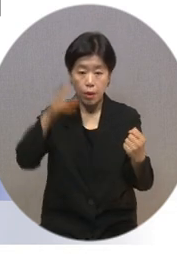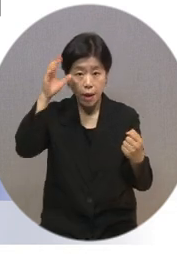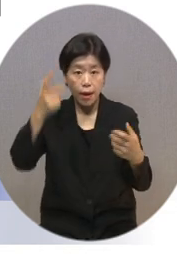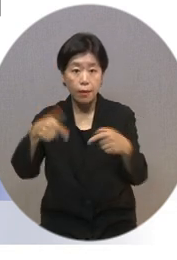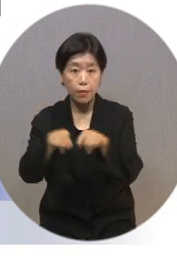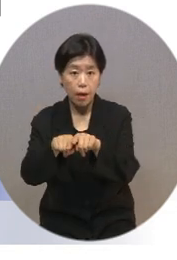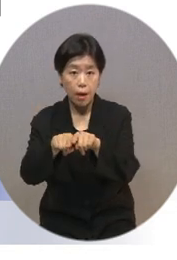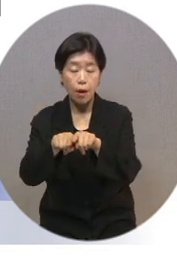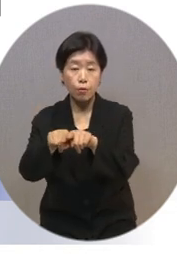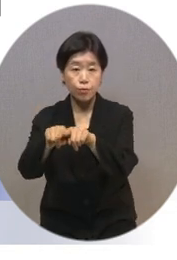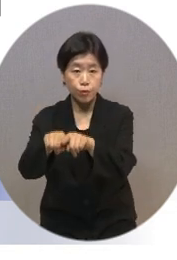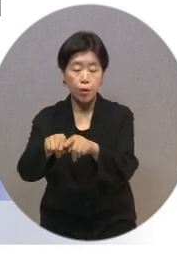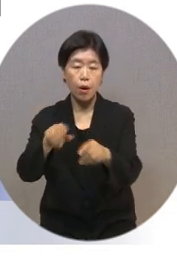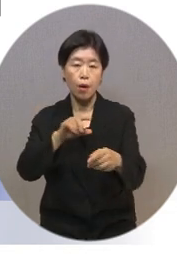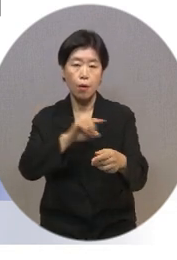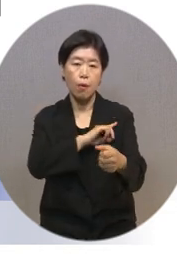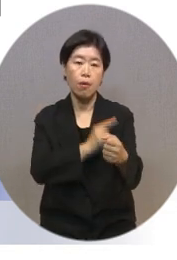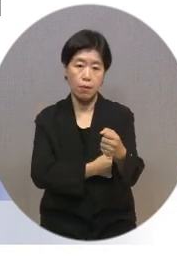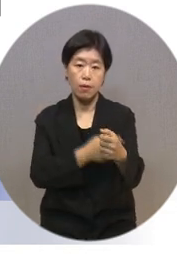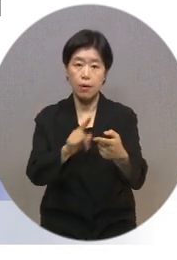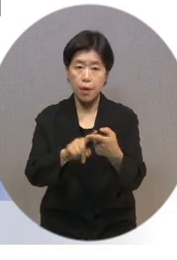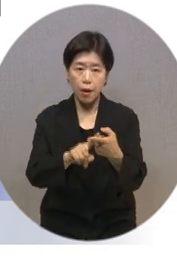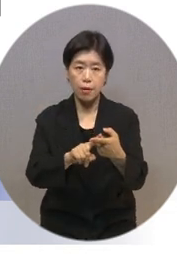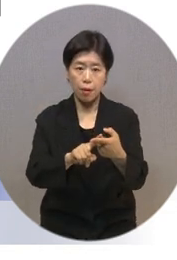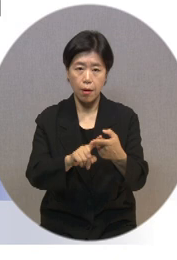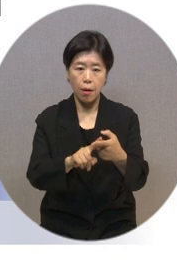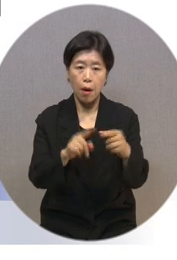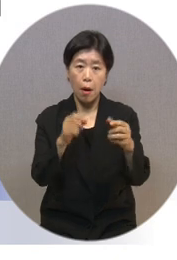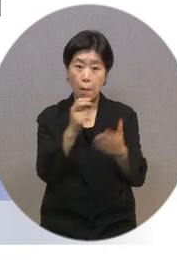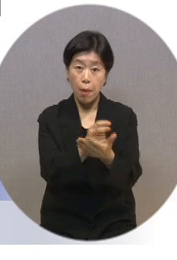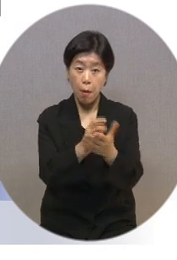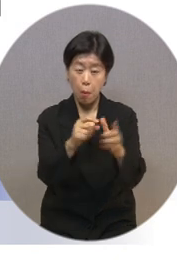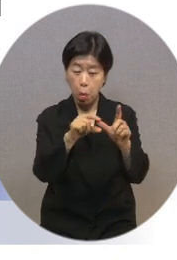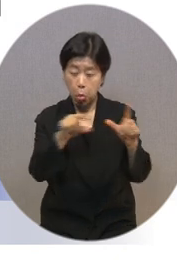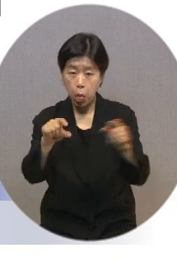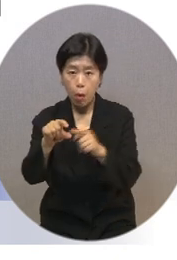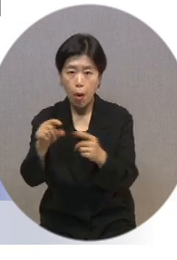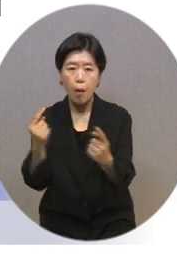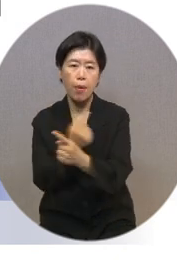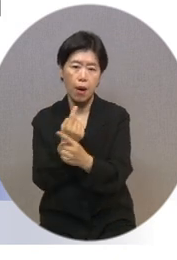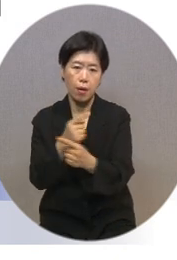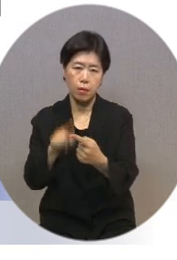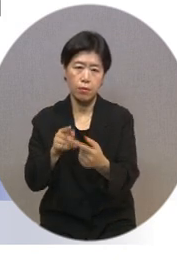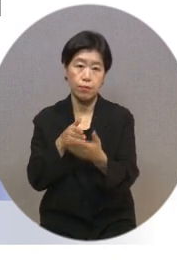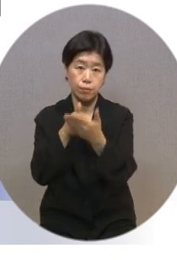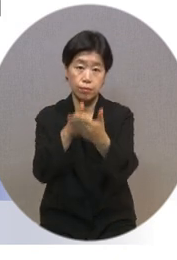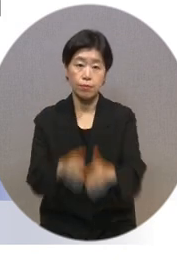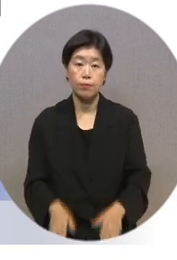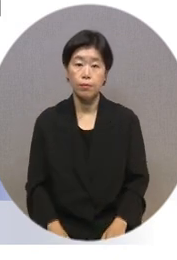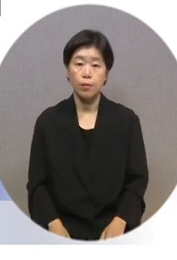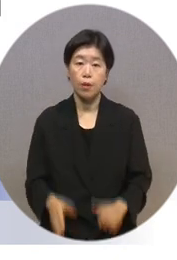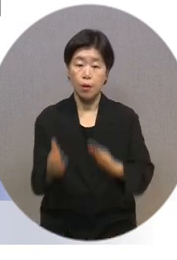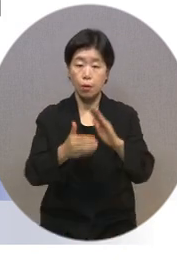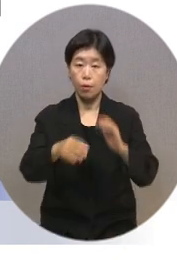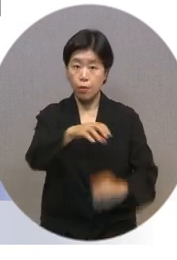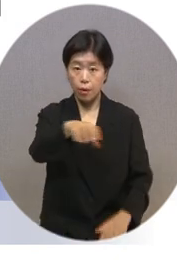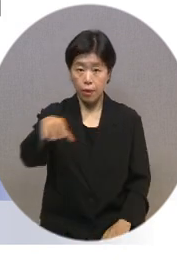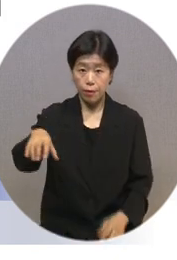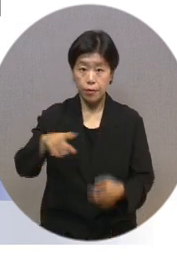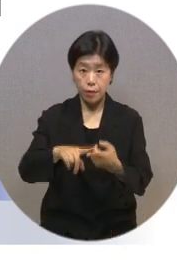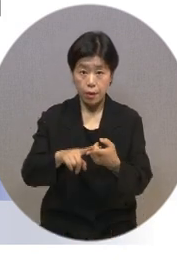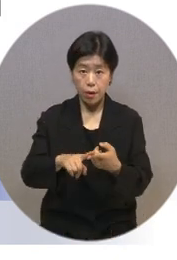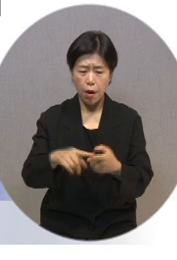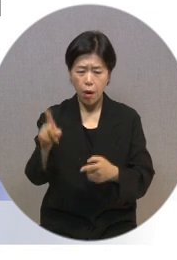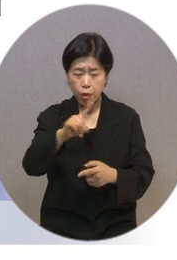담은 장애인복지법 일부 개정 법률안을 대표 발의했습니다. 개정안은 공공장소 등에서